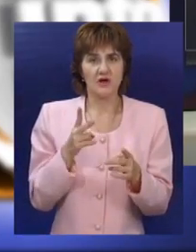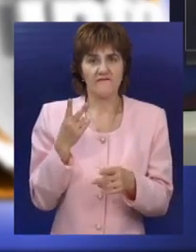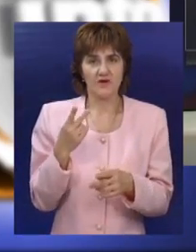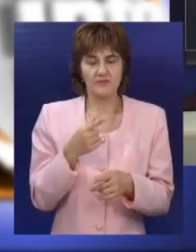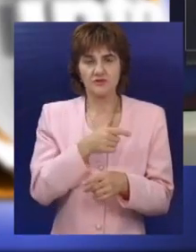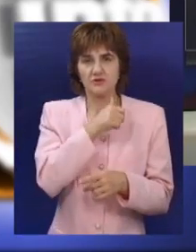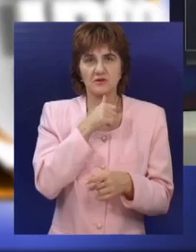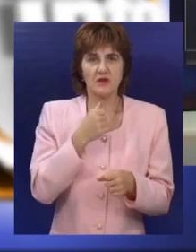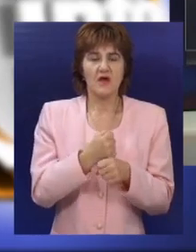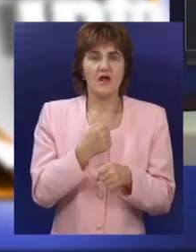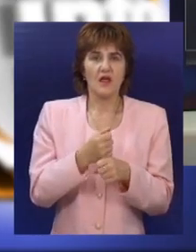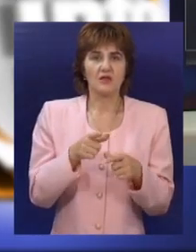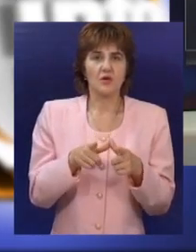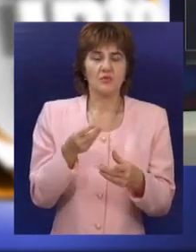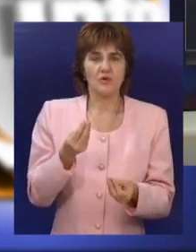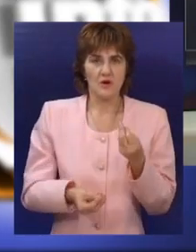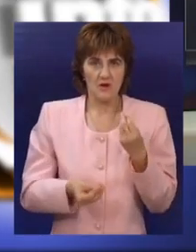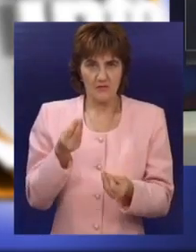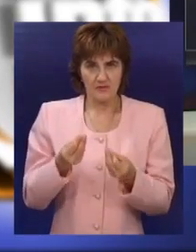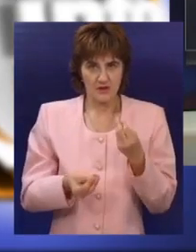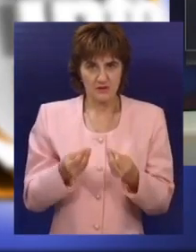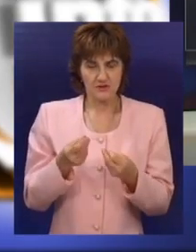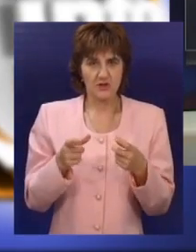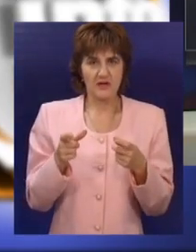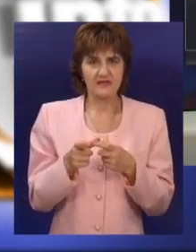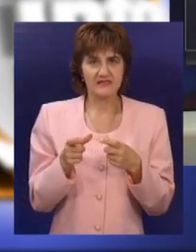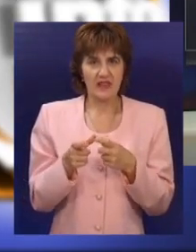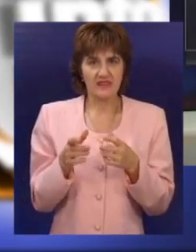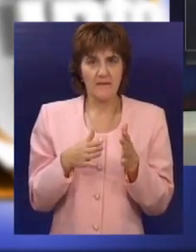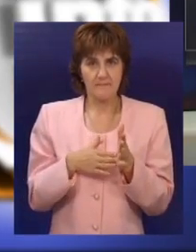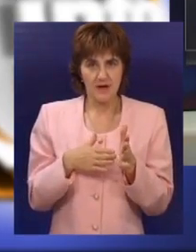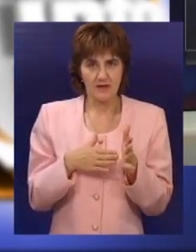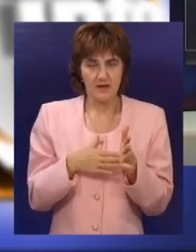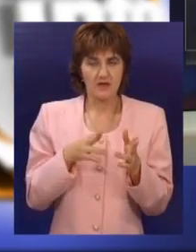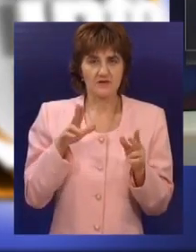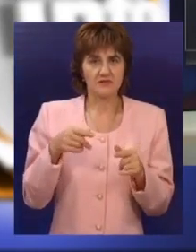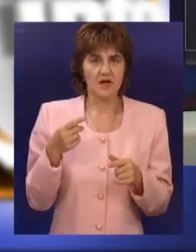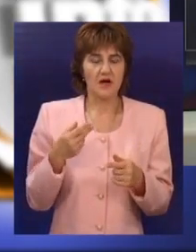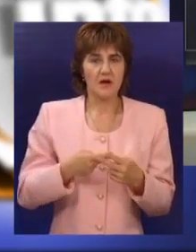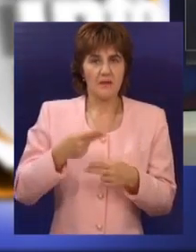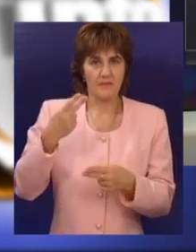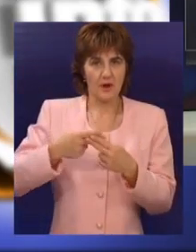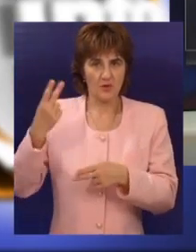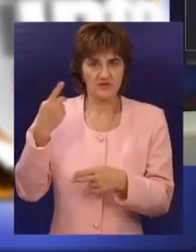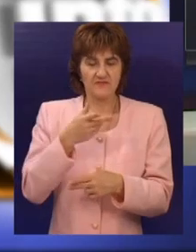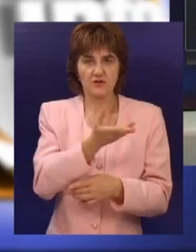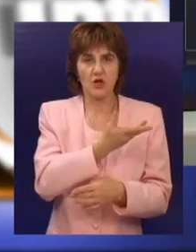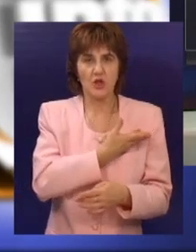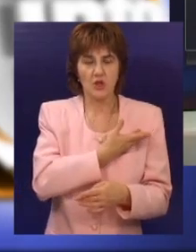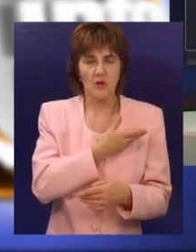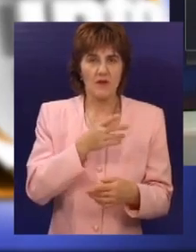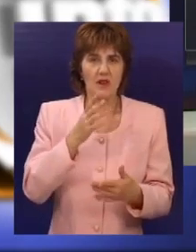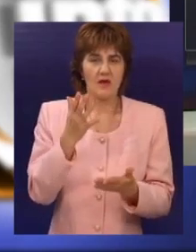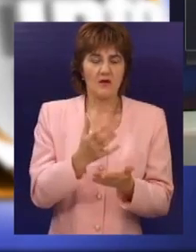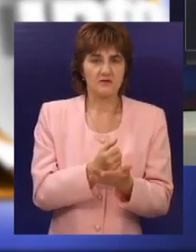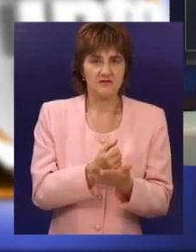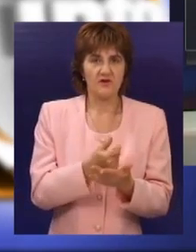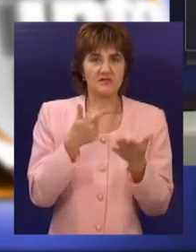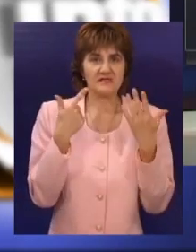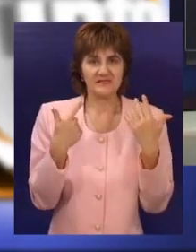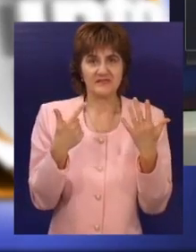koja radi u predškolskoj ustanovi Naša radost, obdaništu Sanda Marjanović, na prozivci dobila je specijalno priznanje i